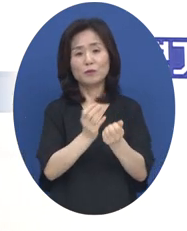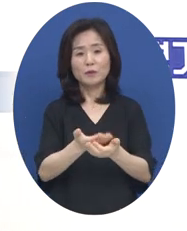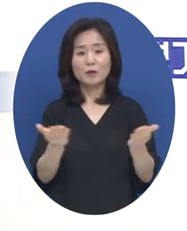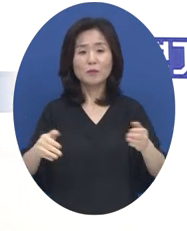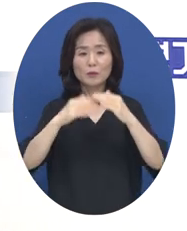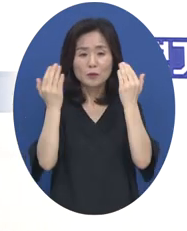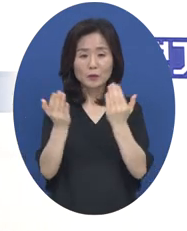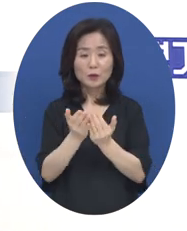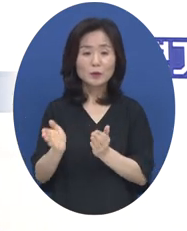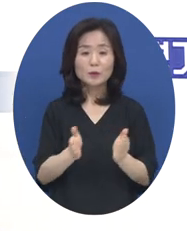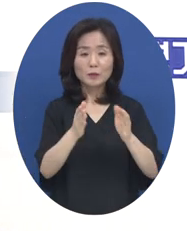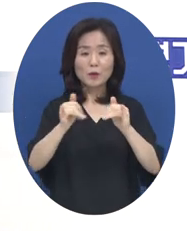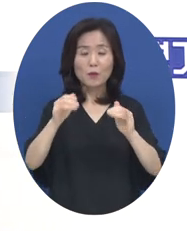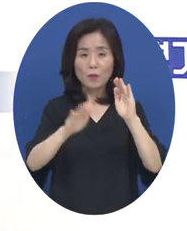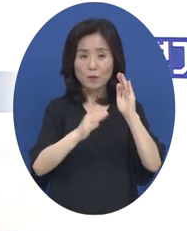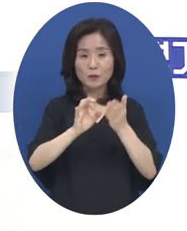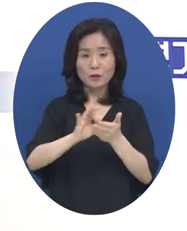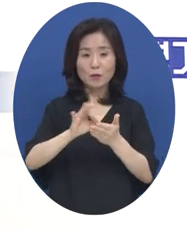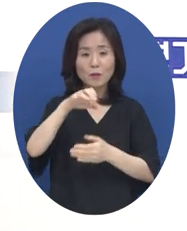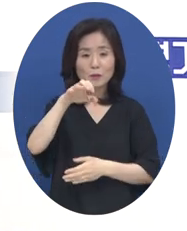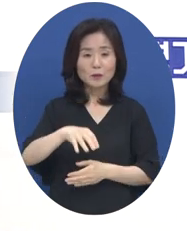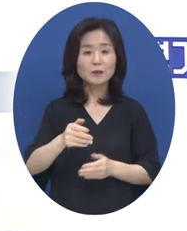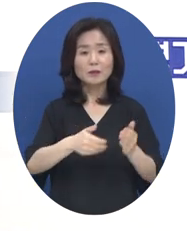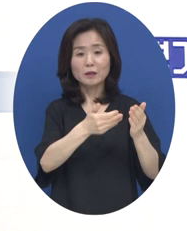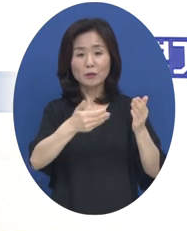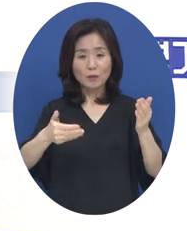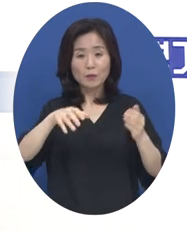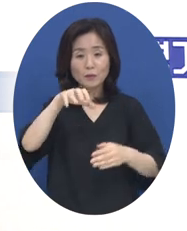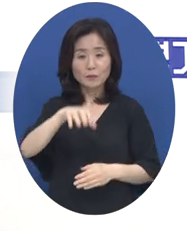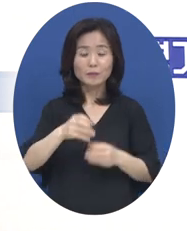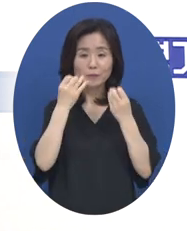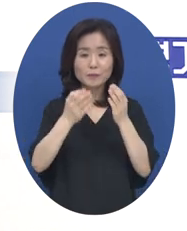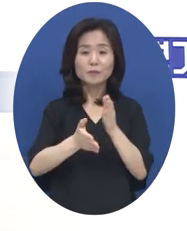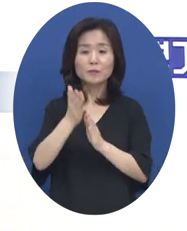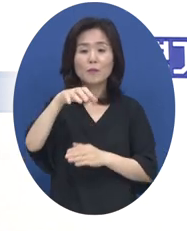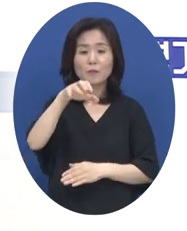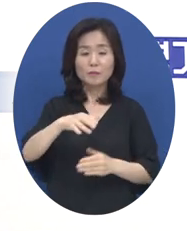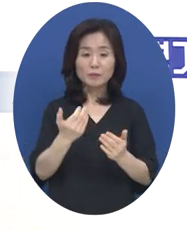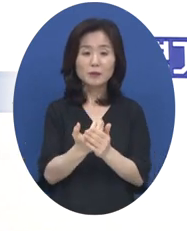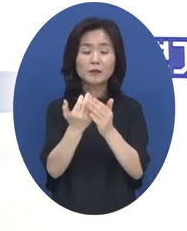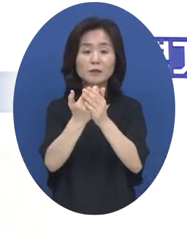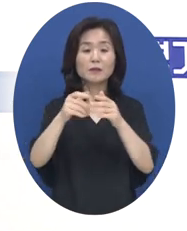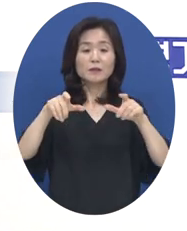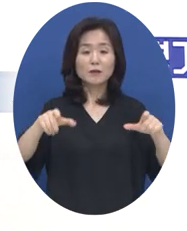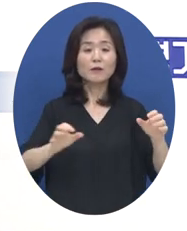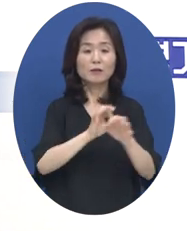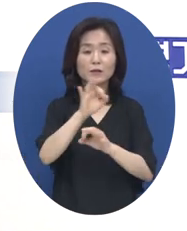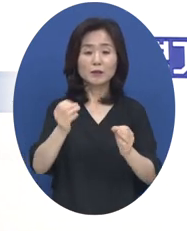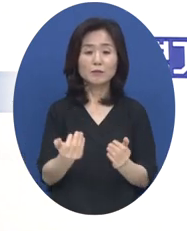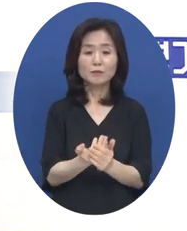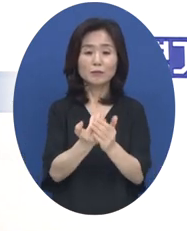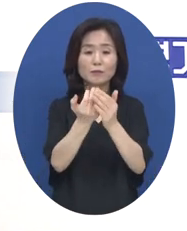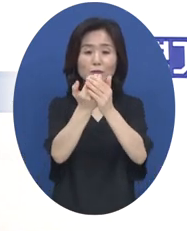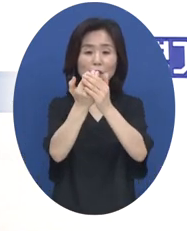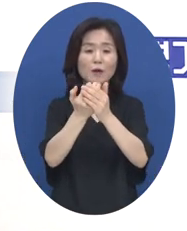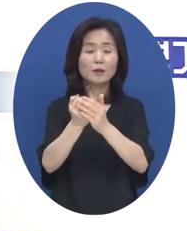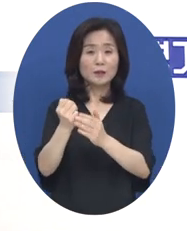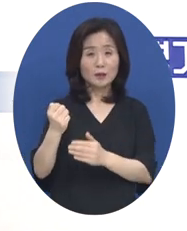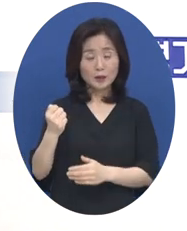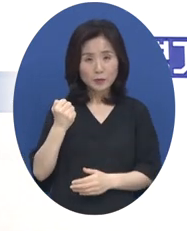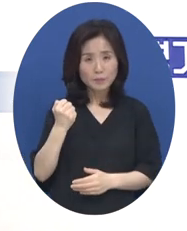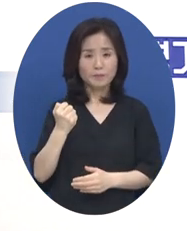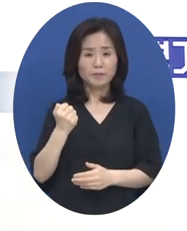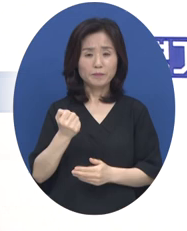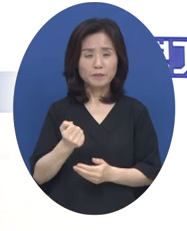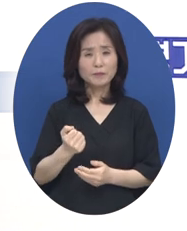공공적인 하촌 공간을 새로운 도시 공간으로 발전시키고 또 지역경제를 육성시키는